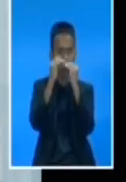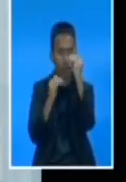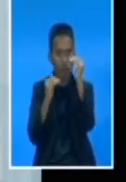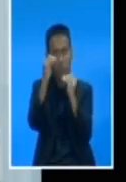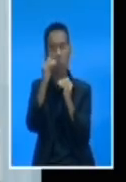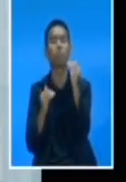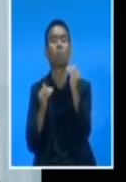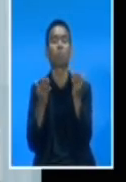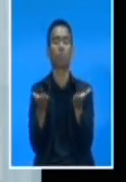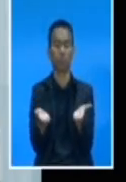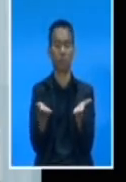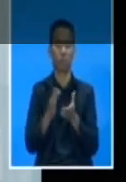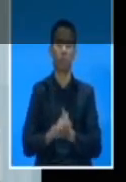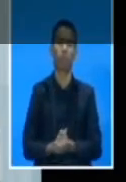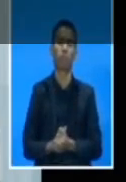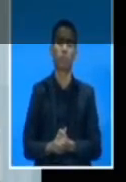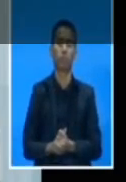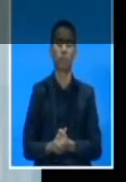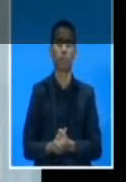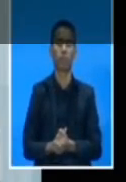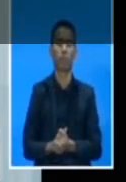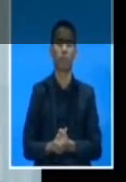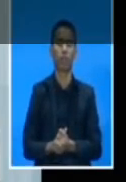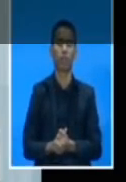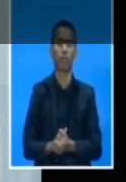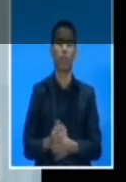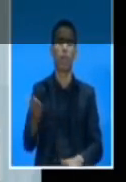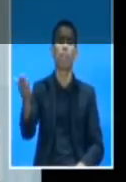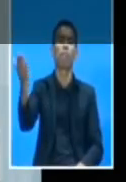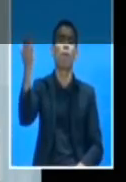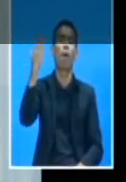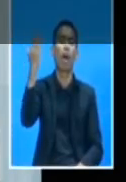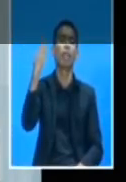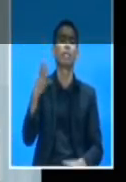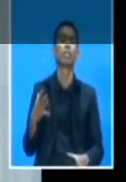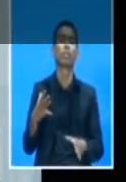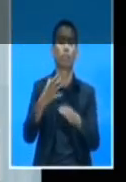นเลยครับเมื่อวานนี้ได้ข้อยุติครับว่า